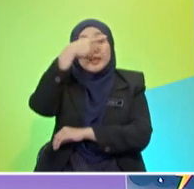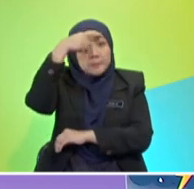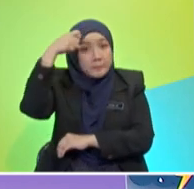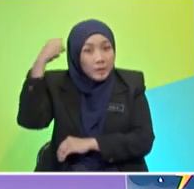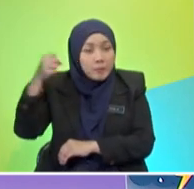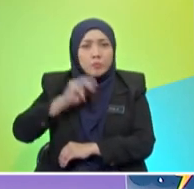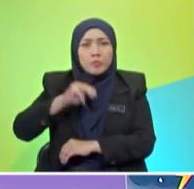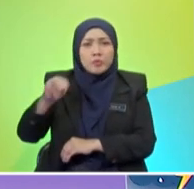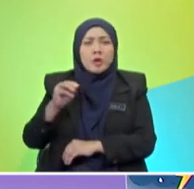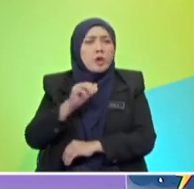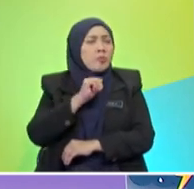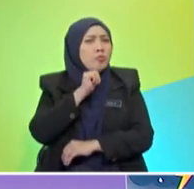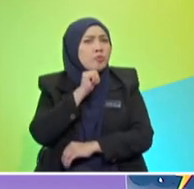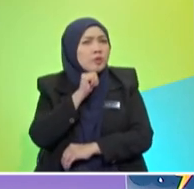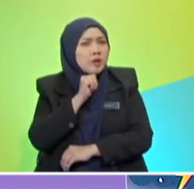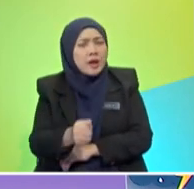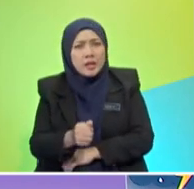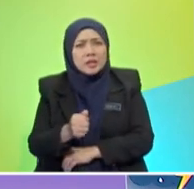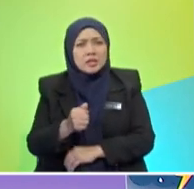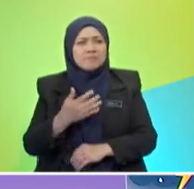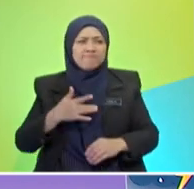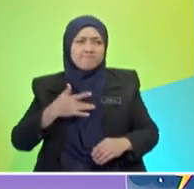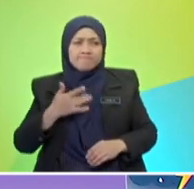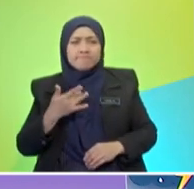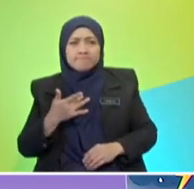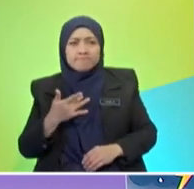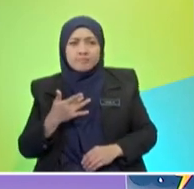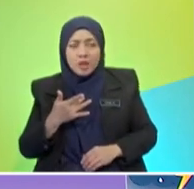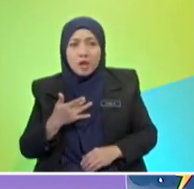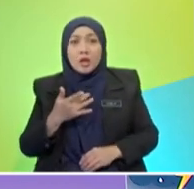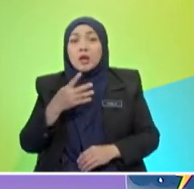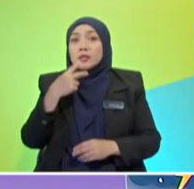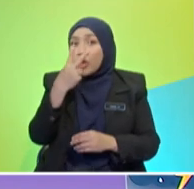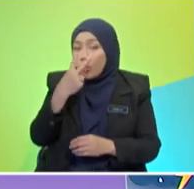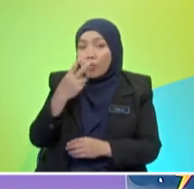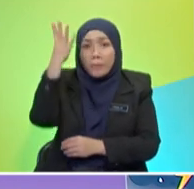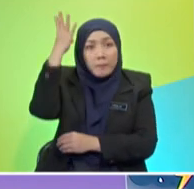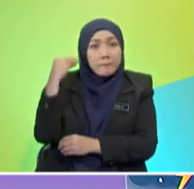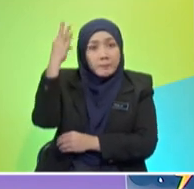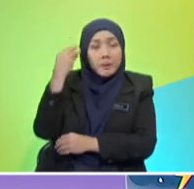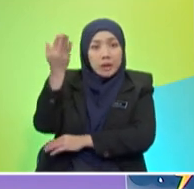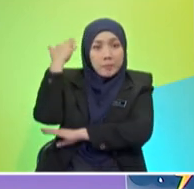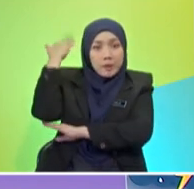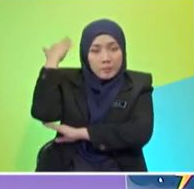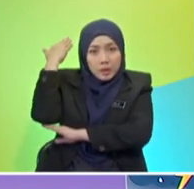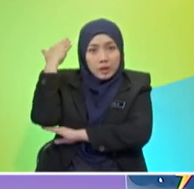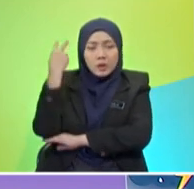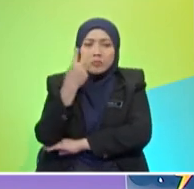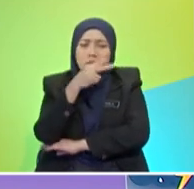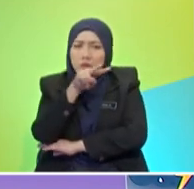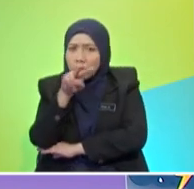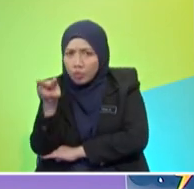meramal bukan meneka. Ianya berdasarkan pengalaman yang lalu atau peristiwa atau